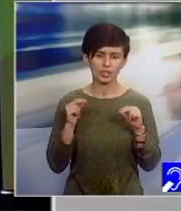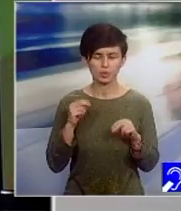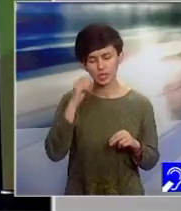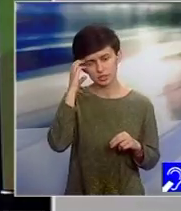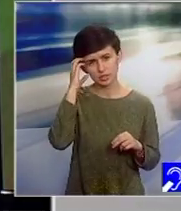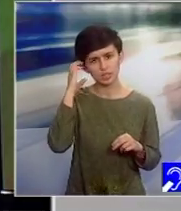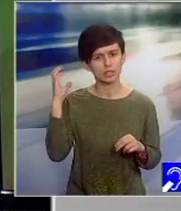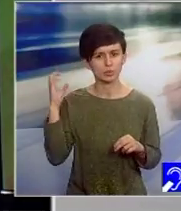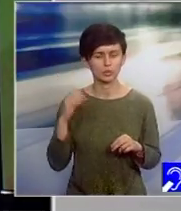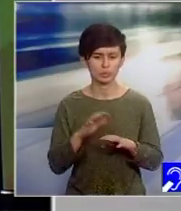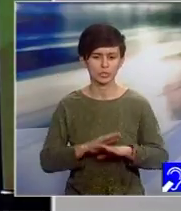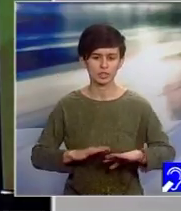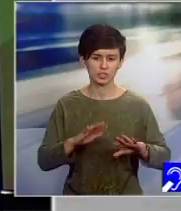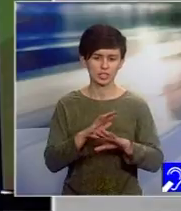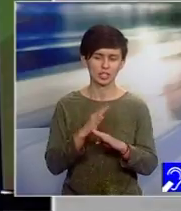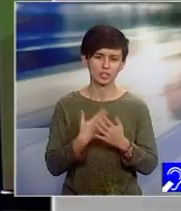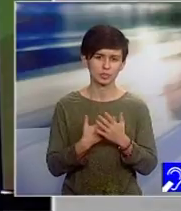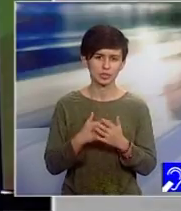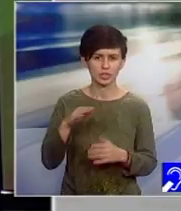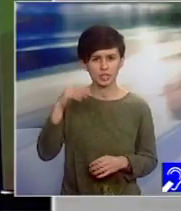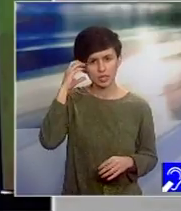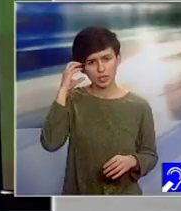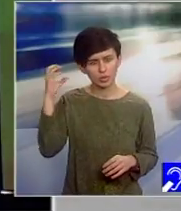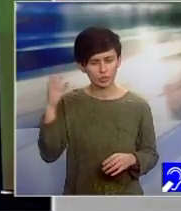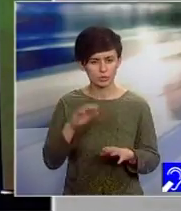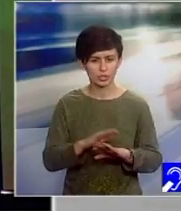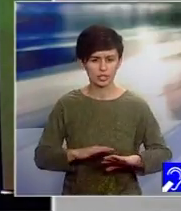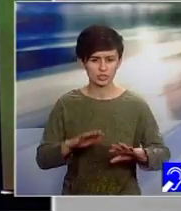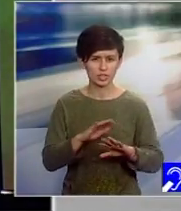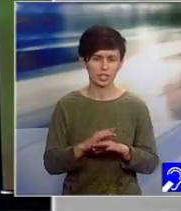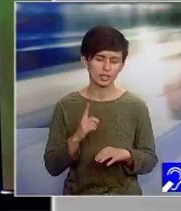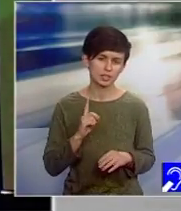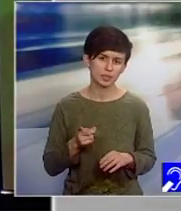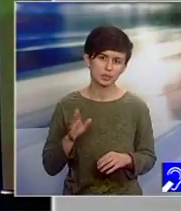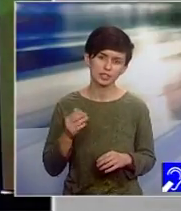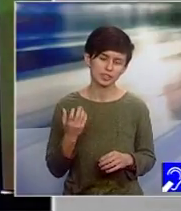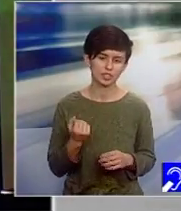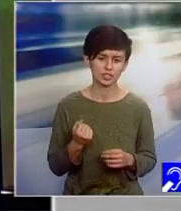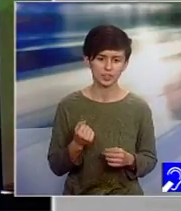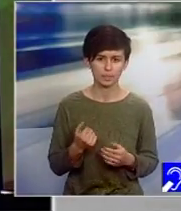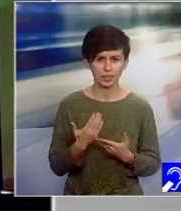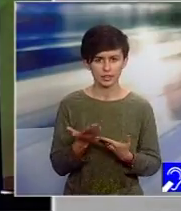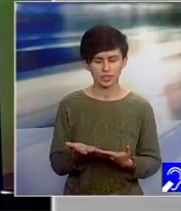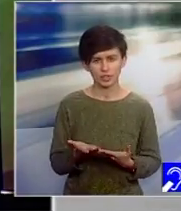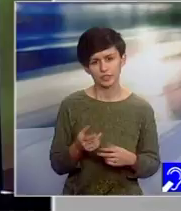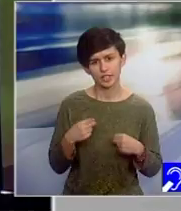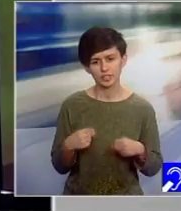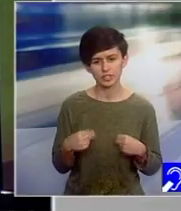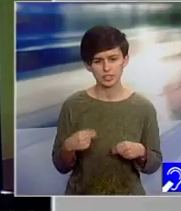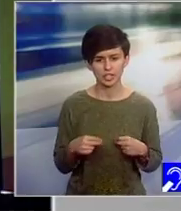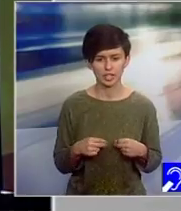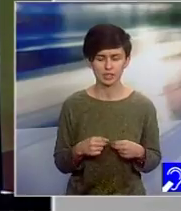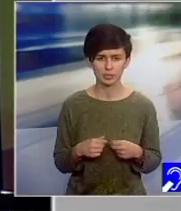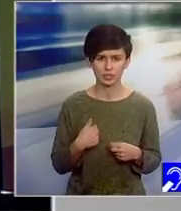cultură generală. Și ca să ai o cultură generală, trebuie să și ai ce să oferi. Și, bineînțeles, să și explici și să...